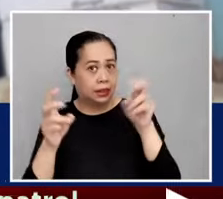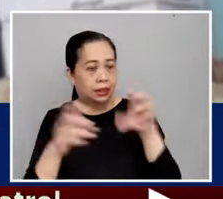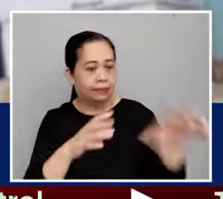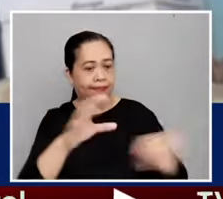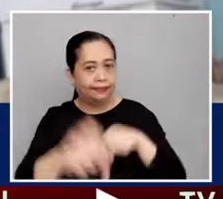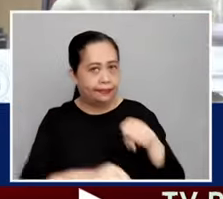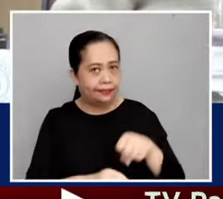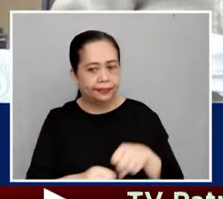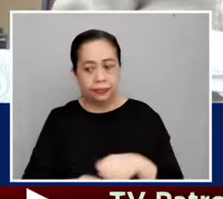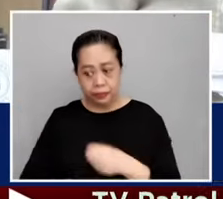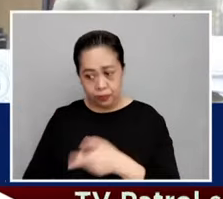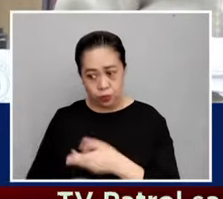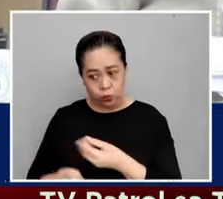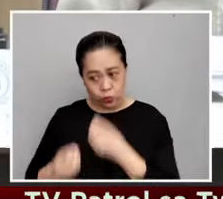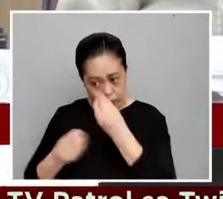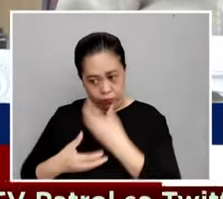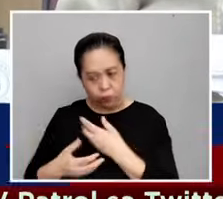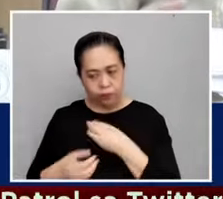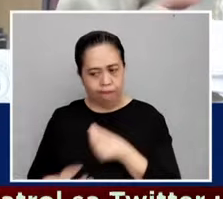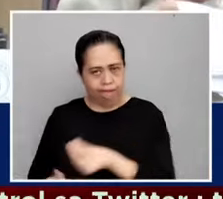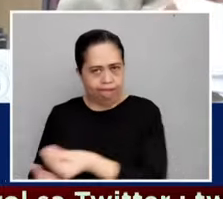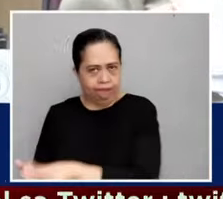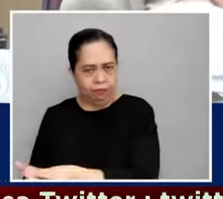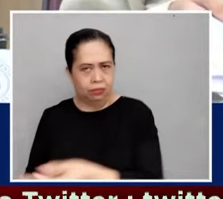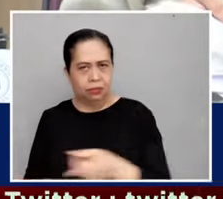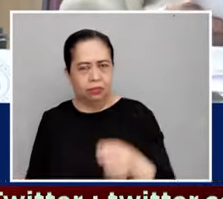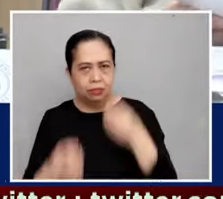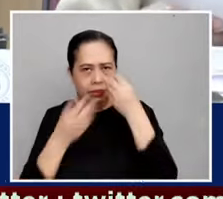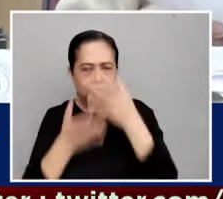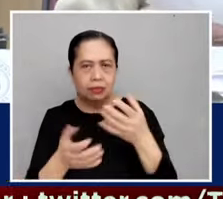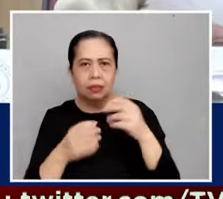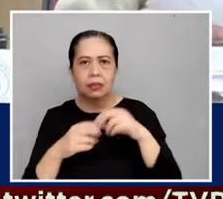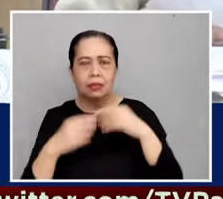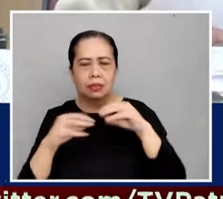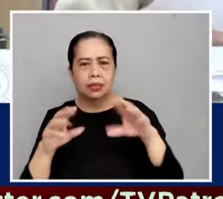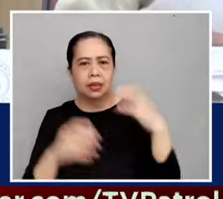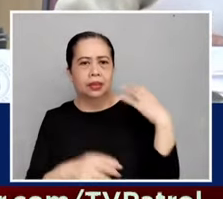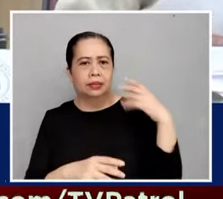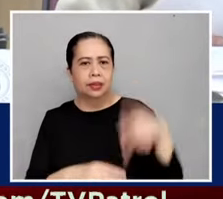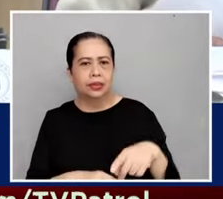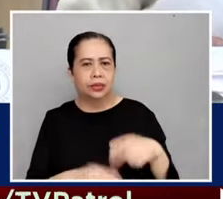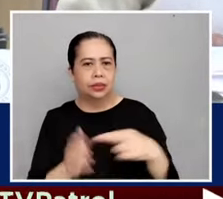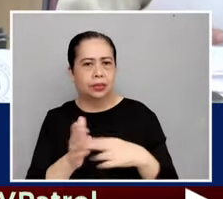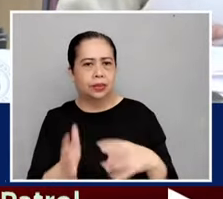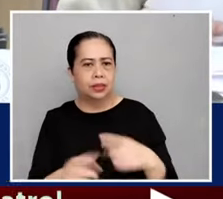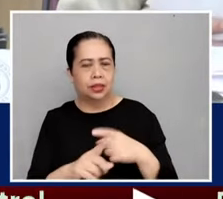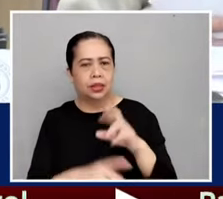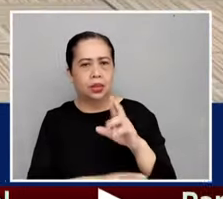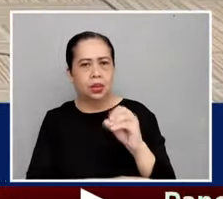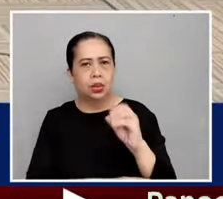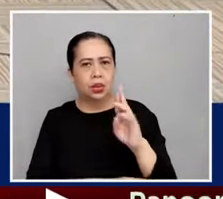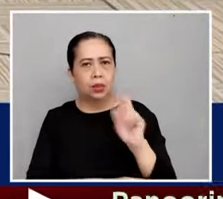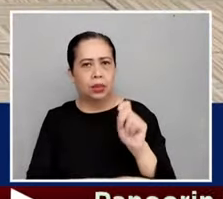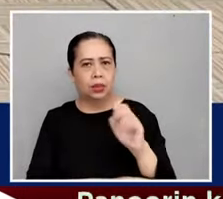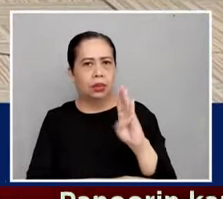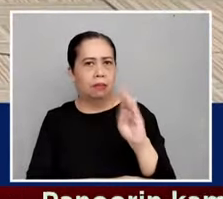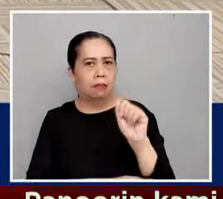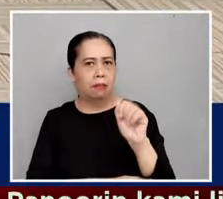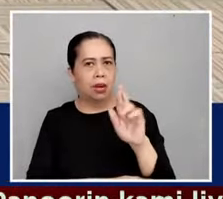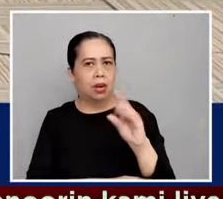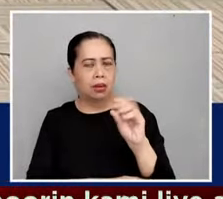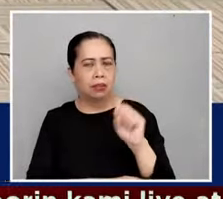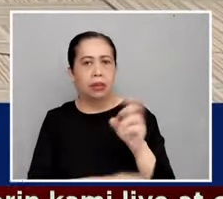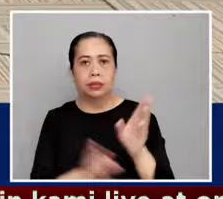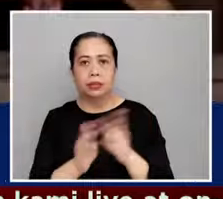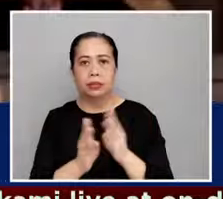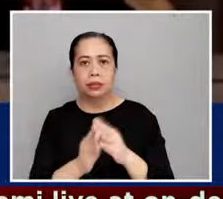mga impormante. Ito ang isiniwalat ni House Committee on Dangerous Drugs Chairperson Representative Robert Ace Barbers sa pagdinig sa Kamara